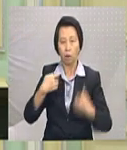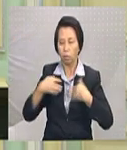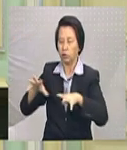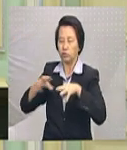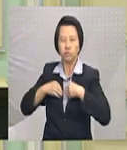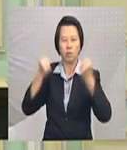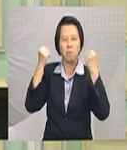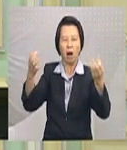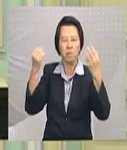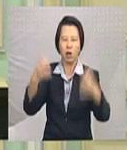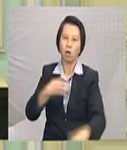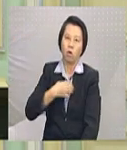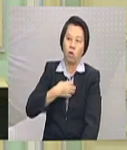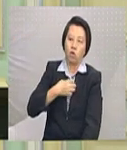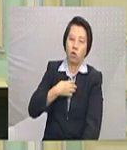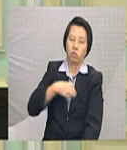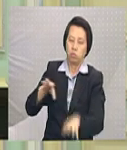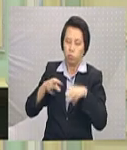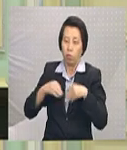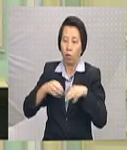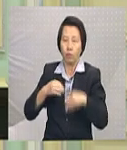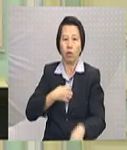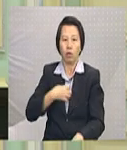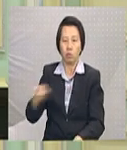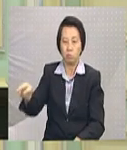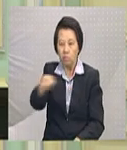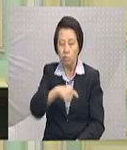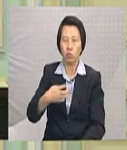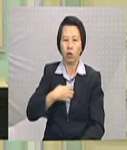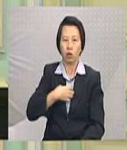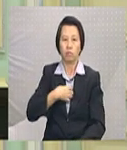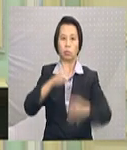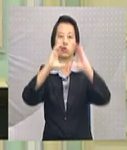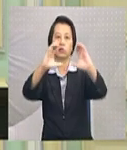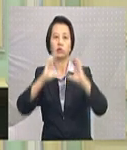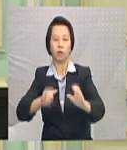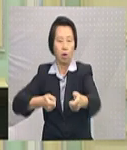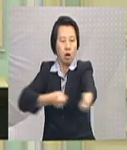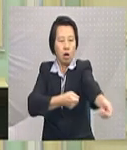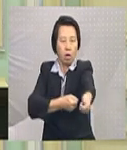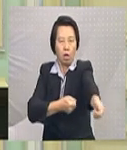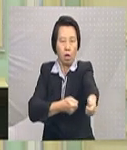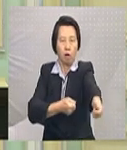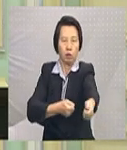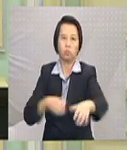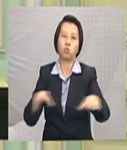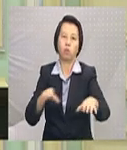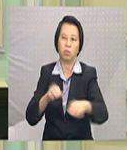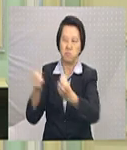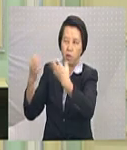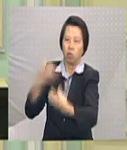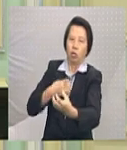aduan yang mengadu tentang cara nyah cemar itu